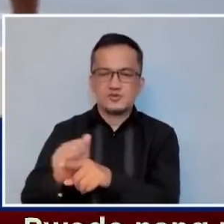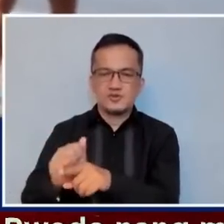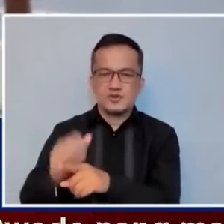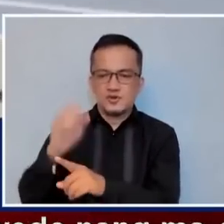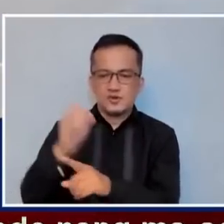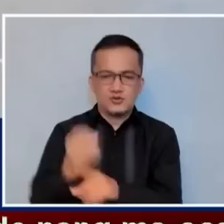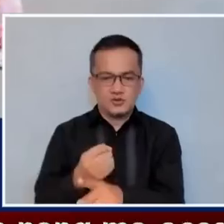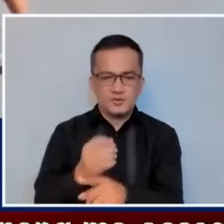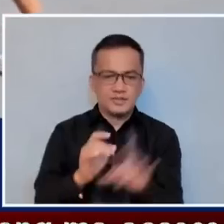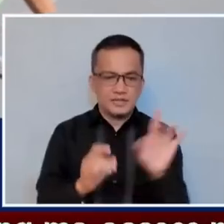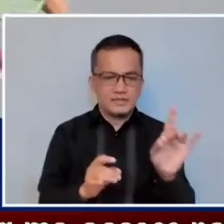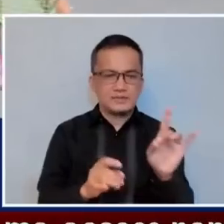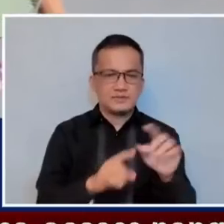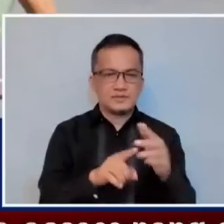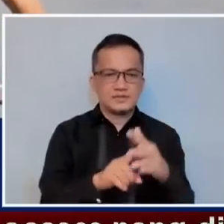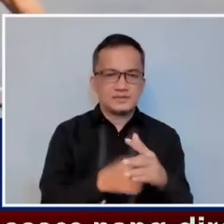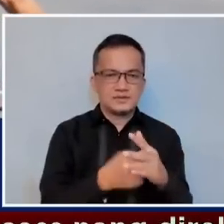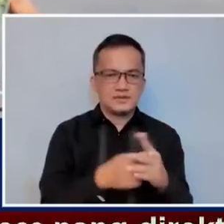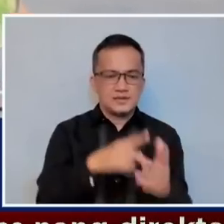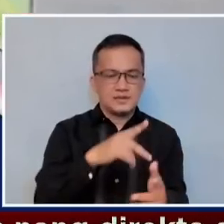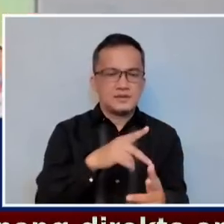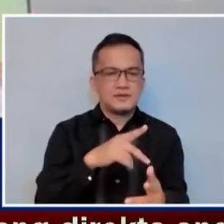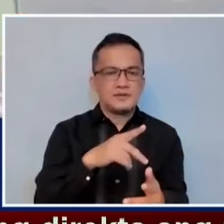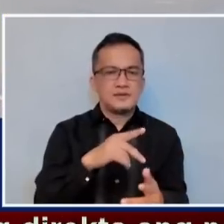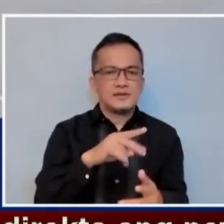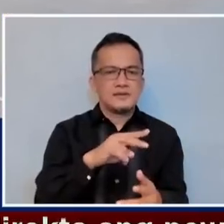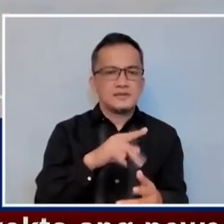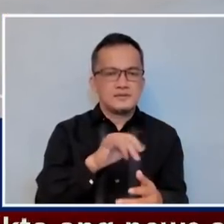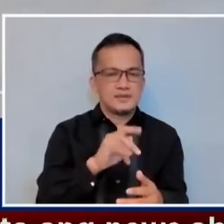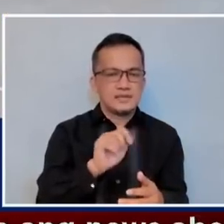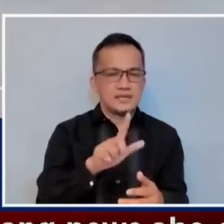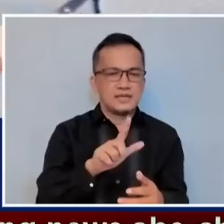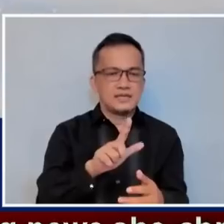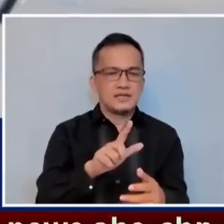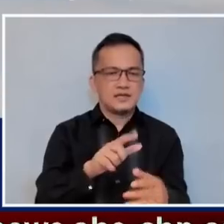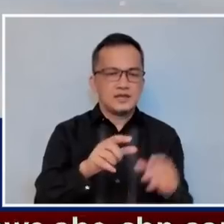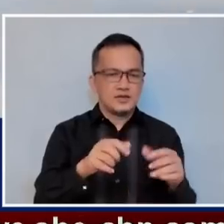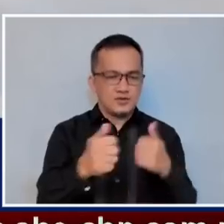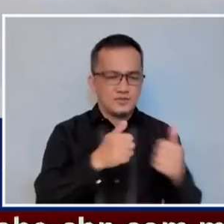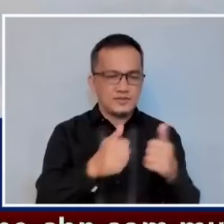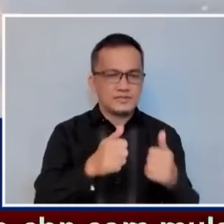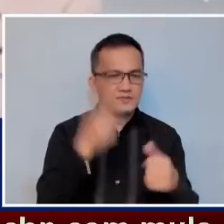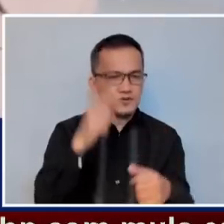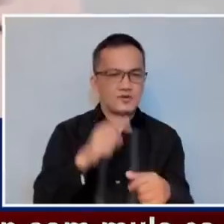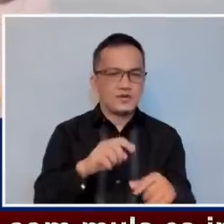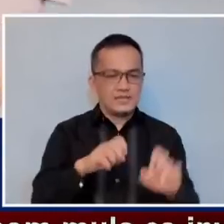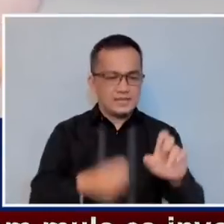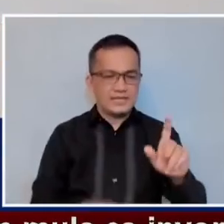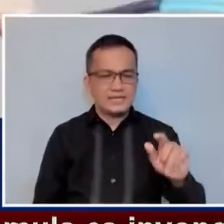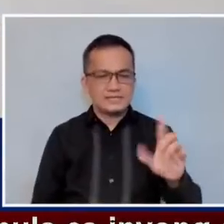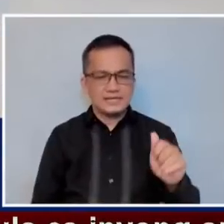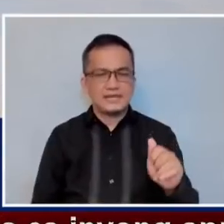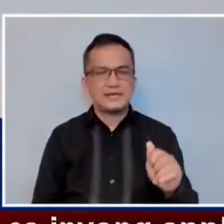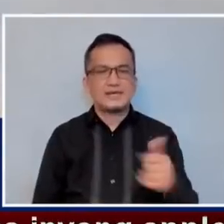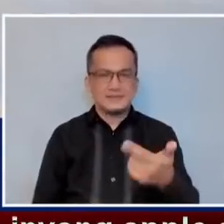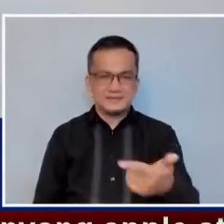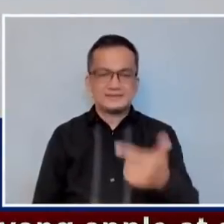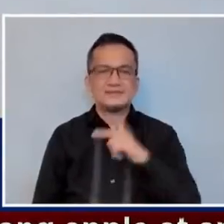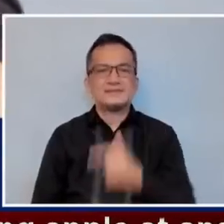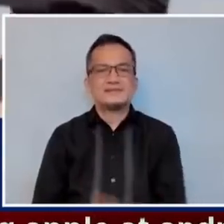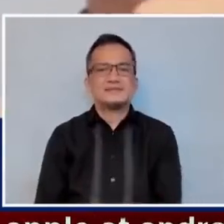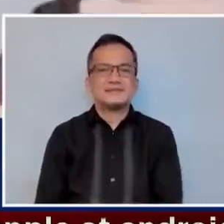naman, magsisimula na ang PBL Reinforced Conference para kay Eliza. Diane Castillejo, ABS-CBN